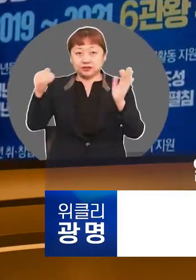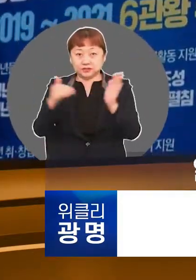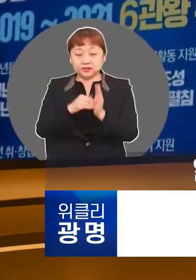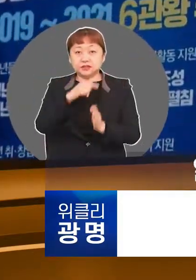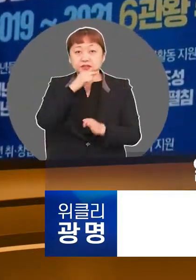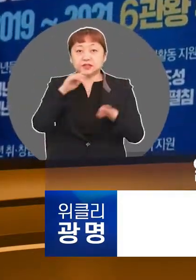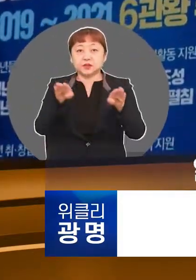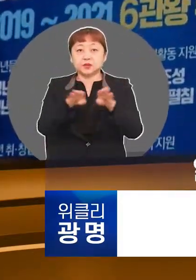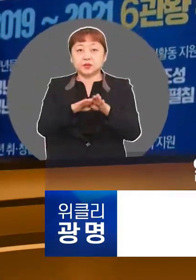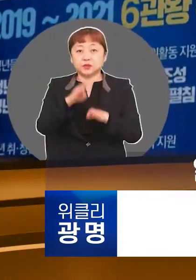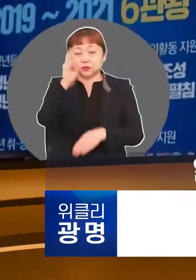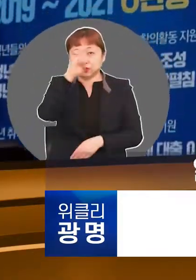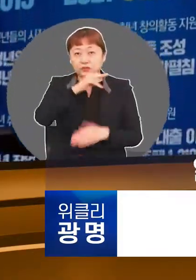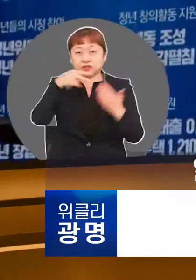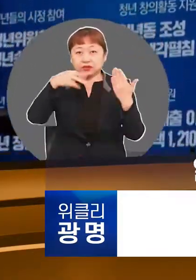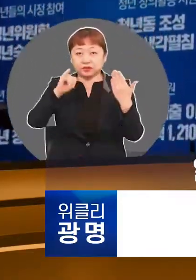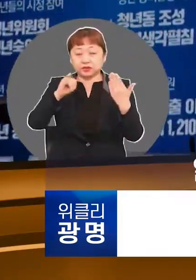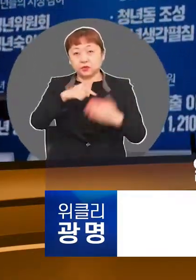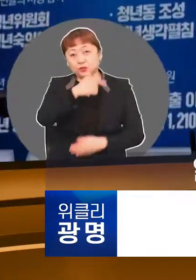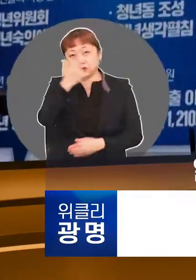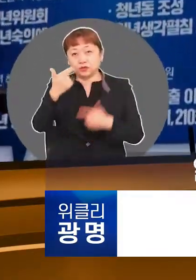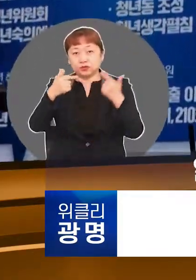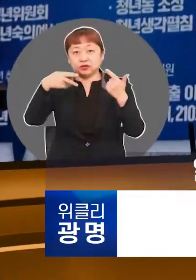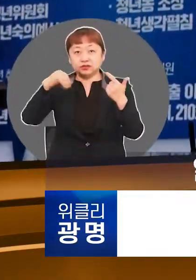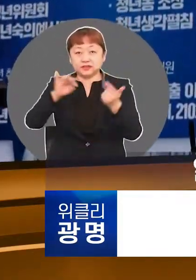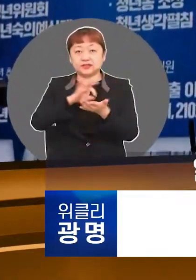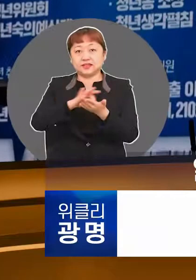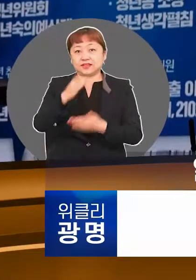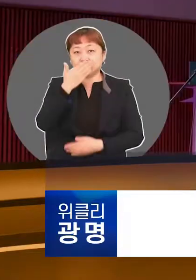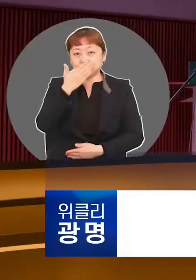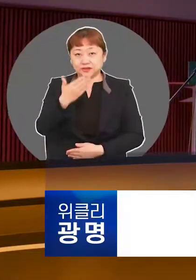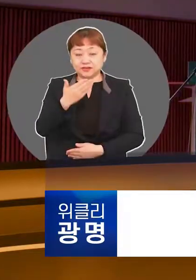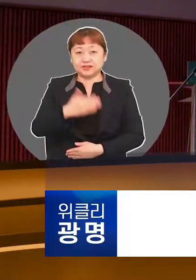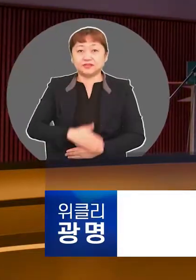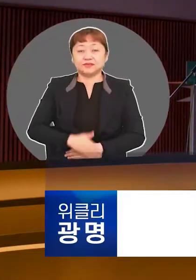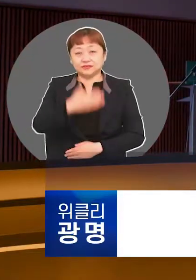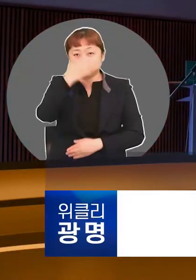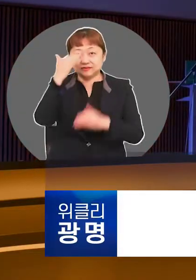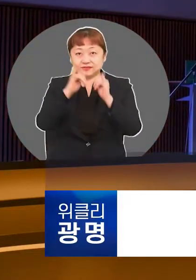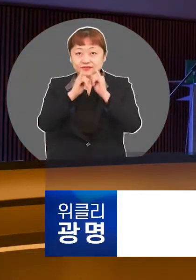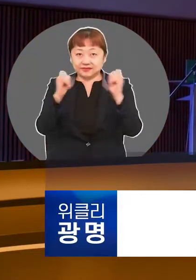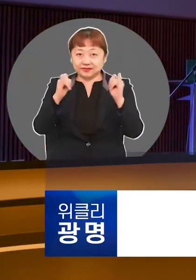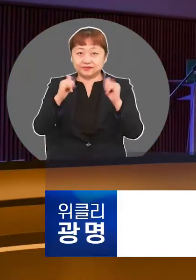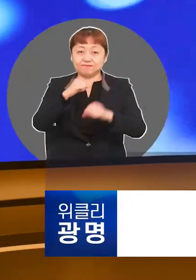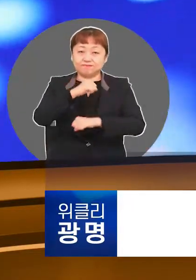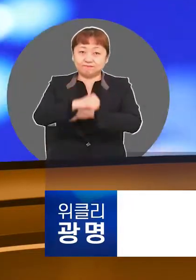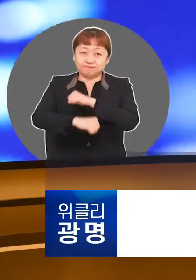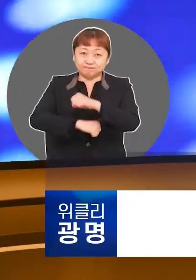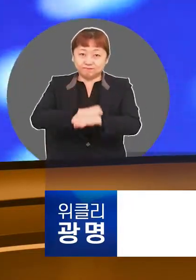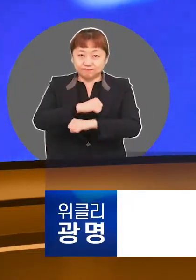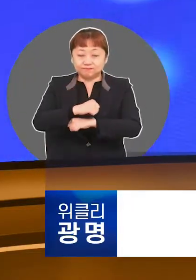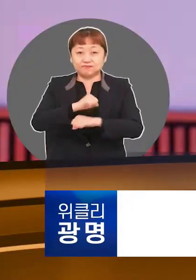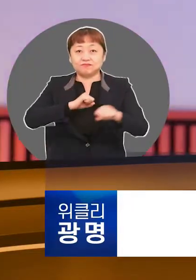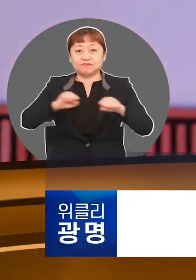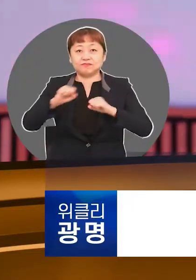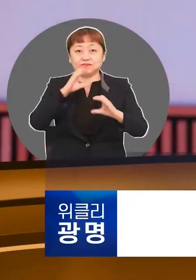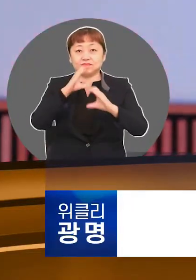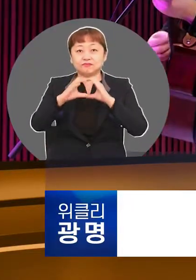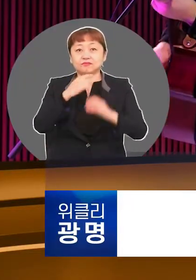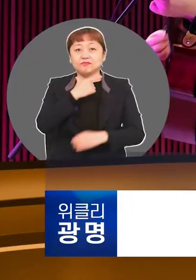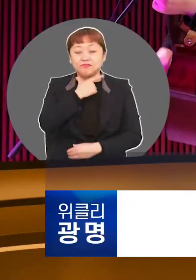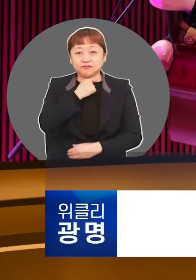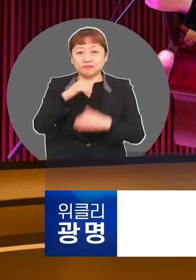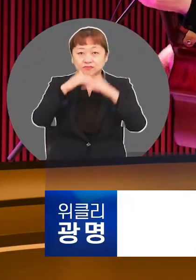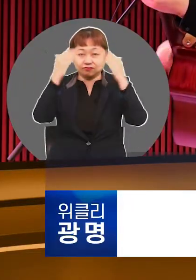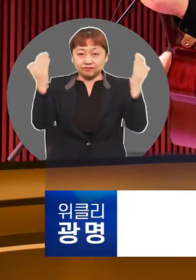오전 9시부터 오후 6시까지 이용이 가능 하니까요 많은 청년이 청년 동에서 맘껏 활동하고 소통하며